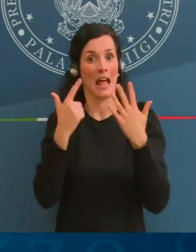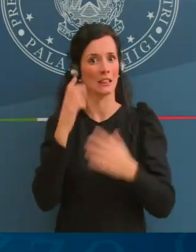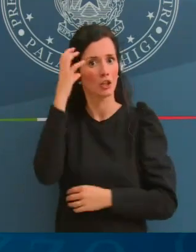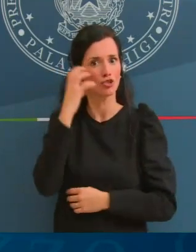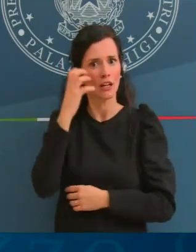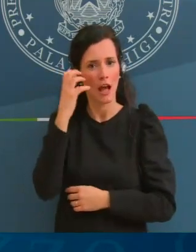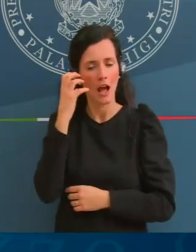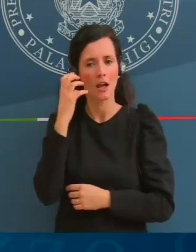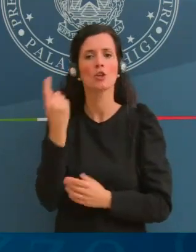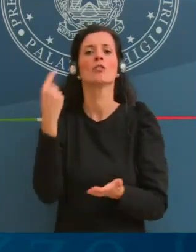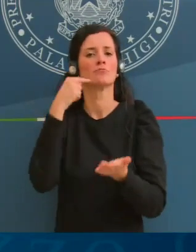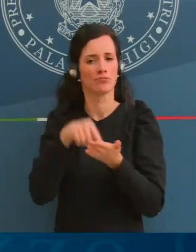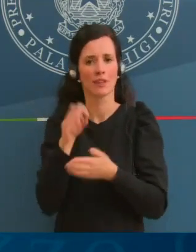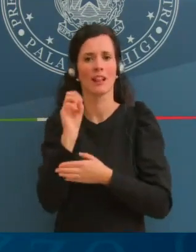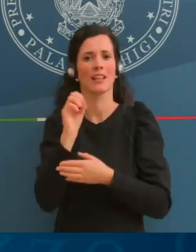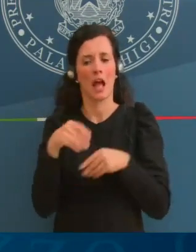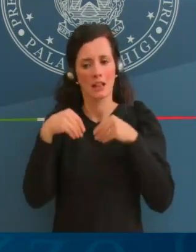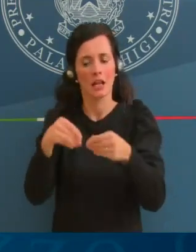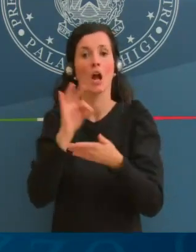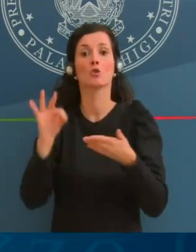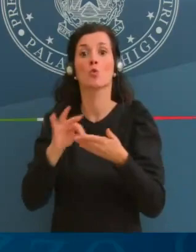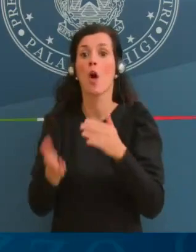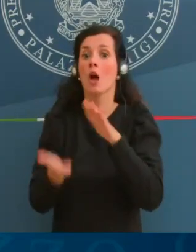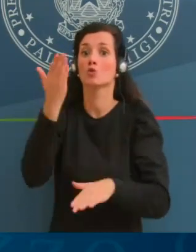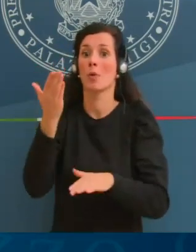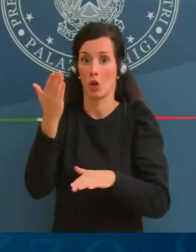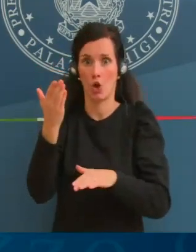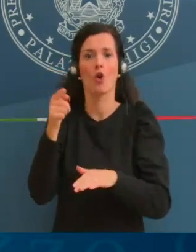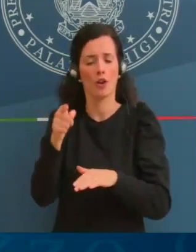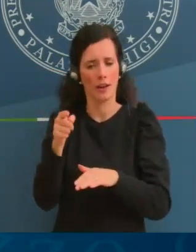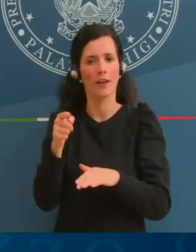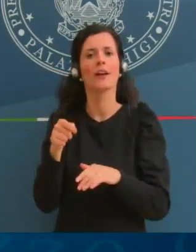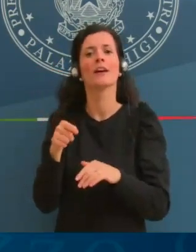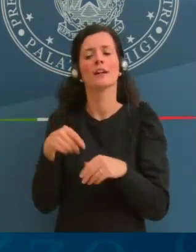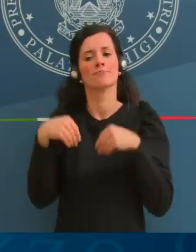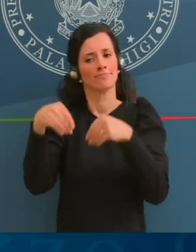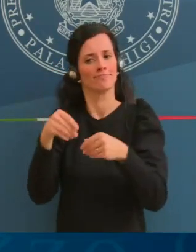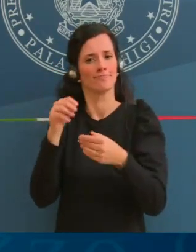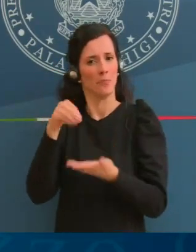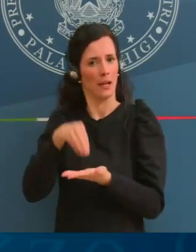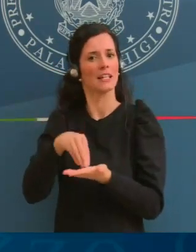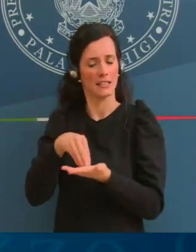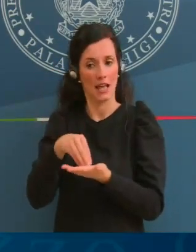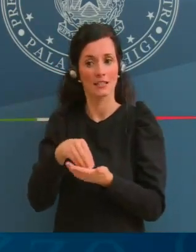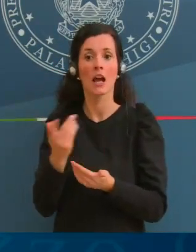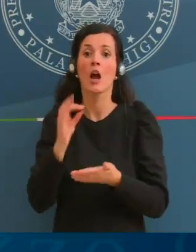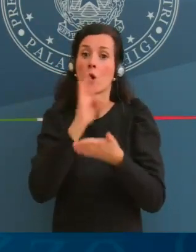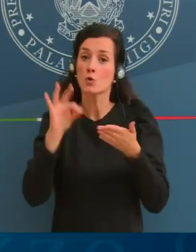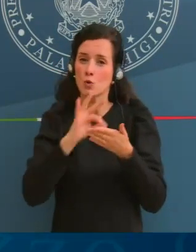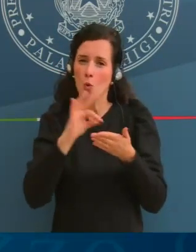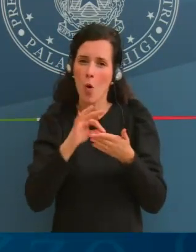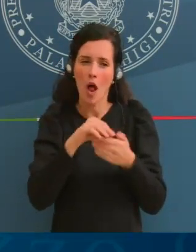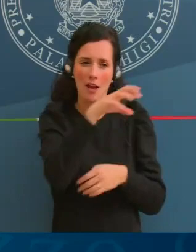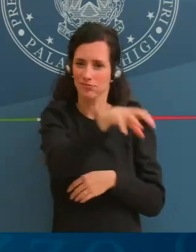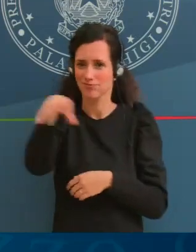sarà garantita sarà garantito il rientro la didattica in presenza per il 75 per cento degli